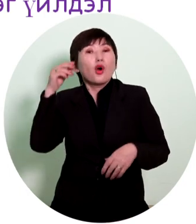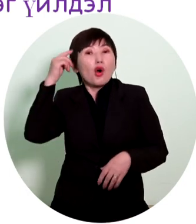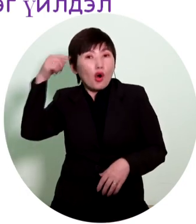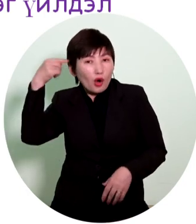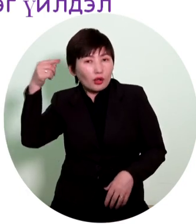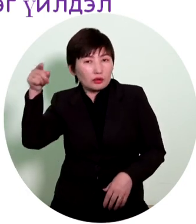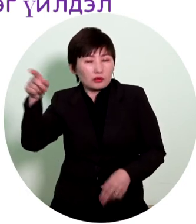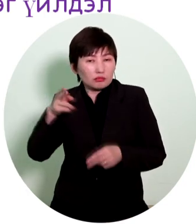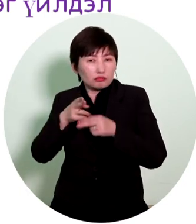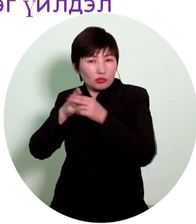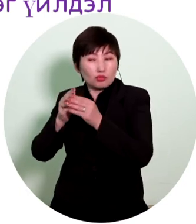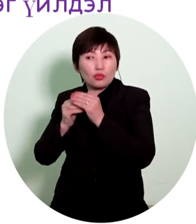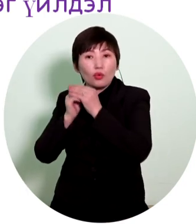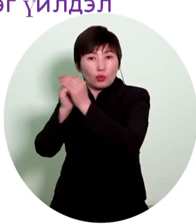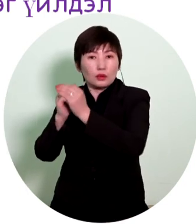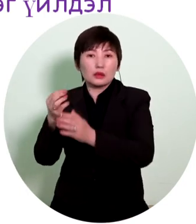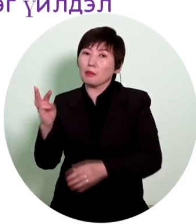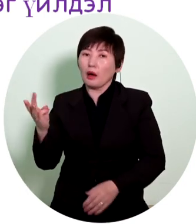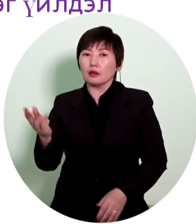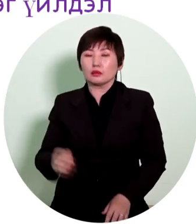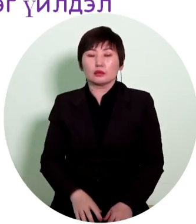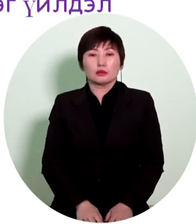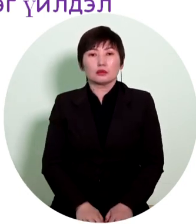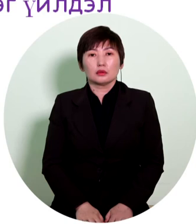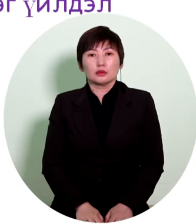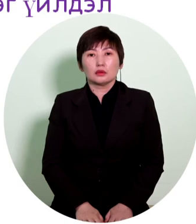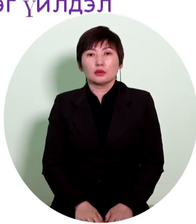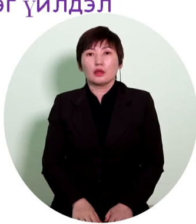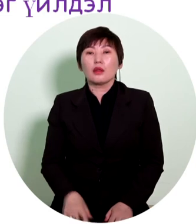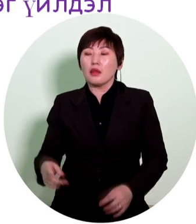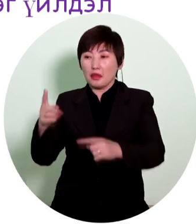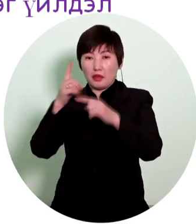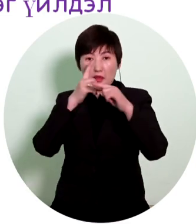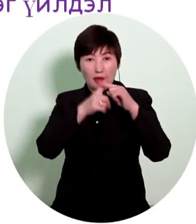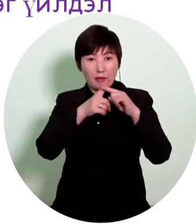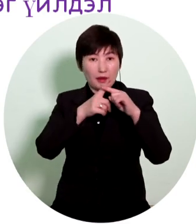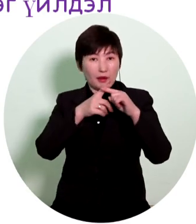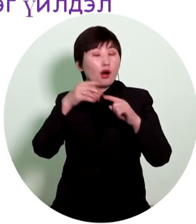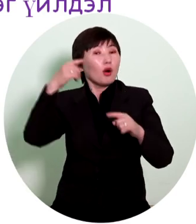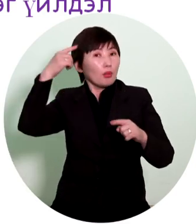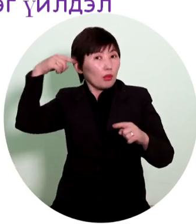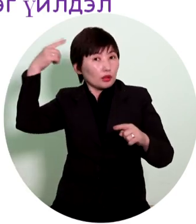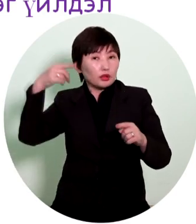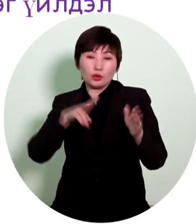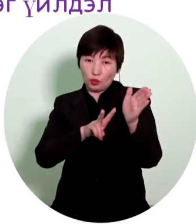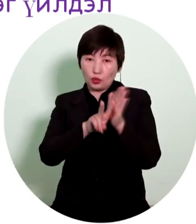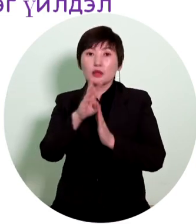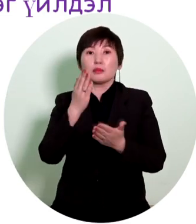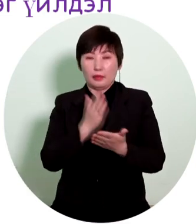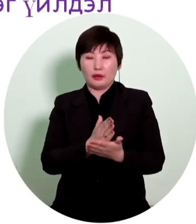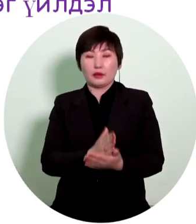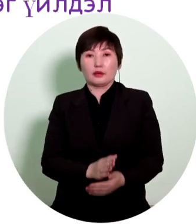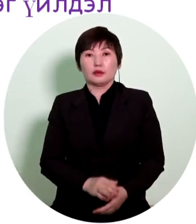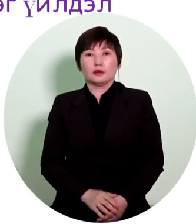ойлгож, түүнтэй хүндэтгэлтэй хандна. Аа энэ зан үйл маань нөгөө эрэг бодлыг үүсгэж идэг. Ерөөсөө л энэ цикл